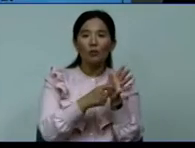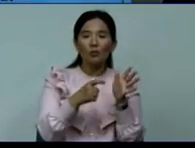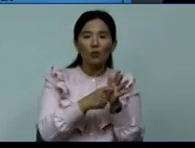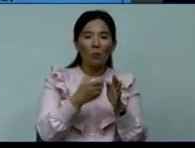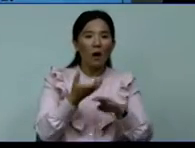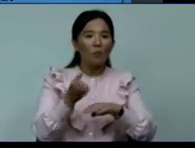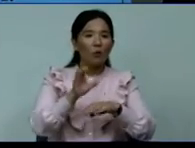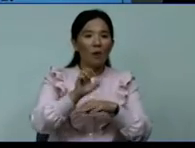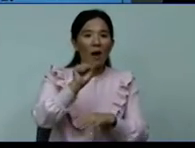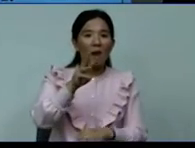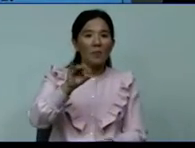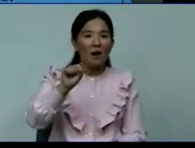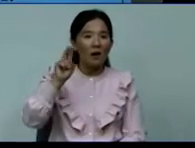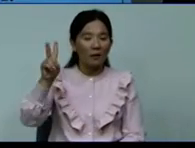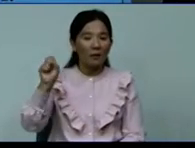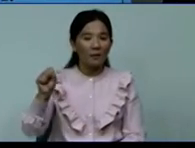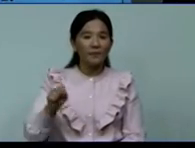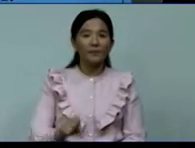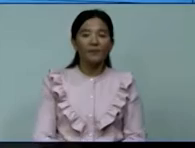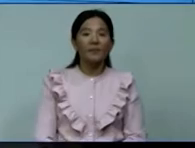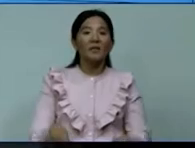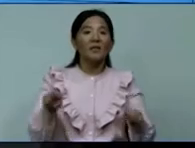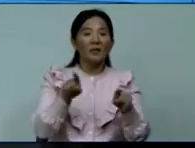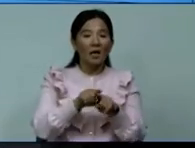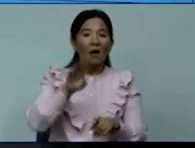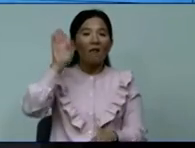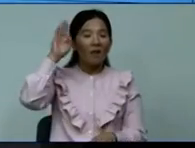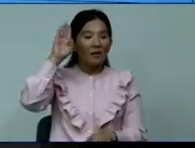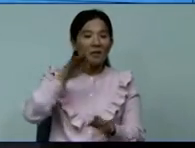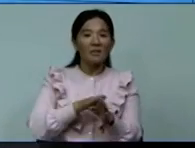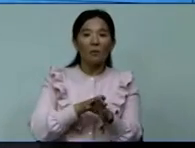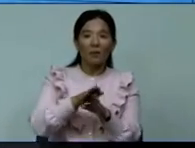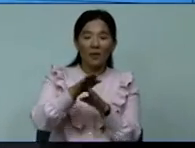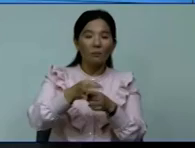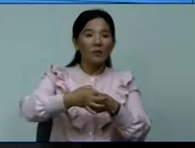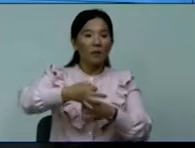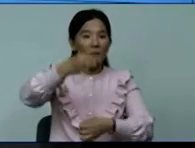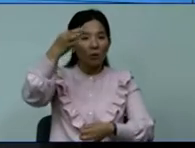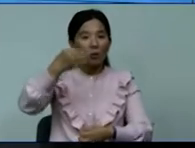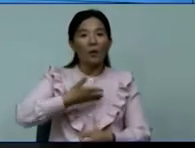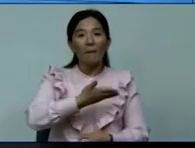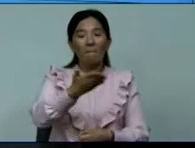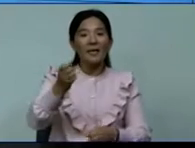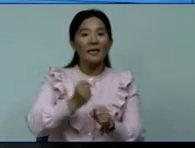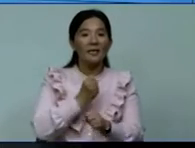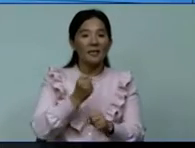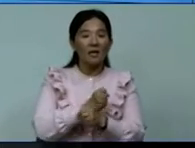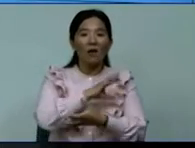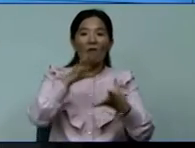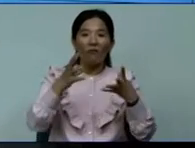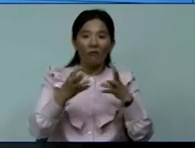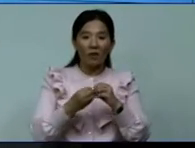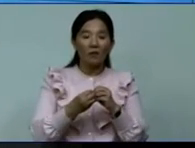аммиака. Итак, вода заполняет пробирку, мы делаем вывод, еще раз